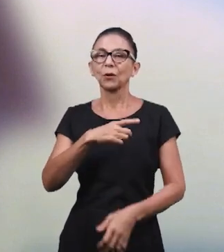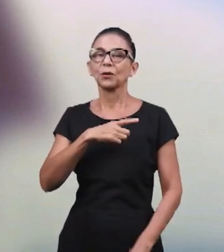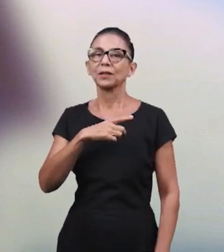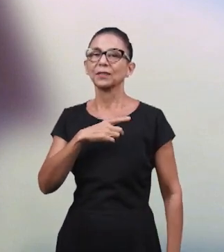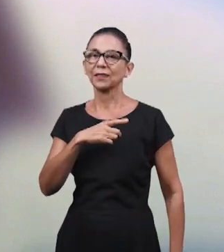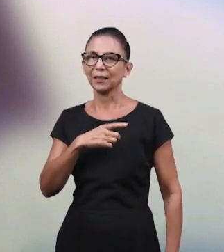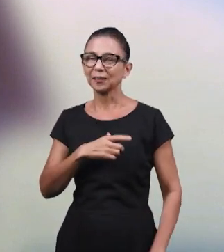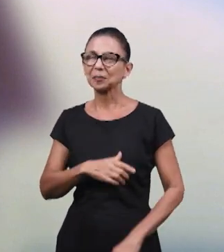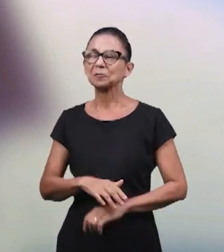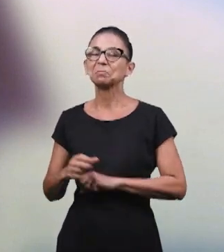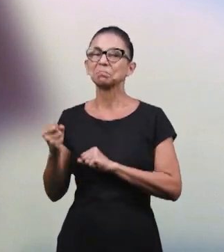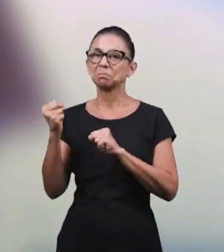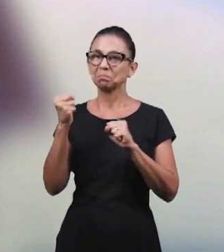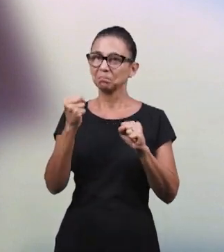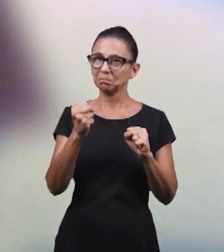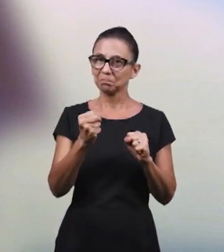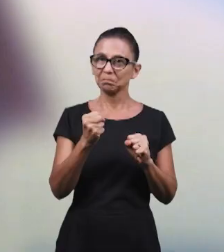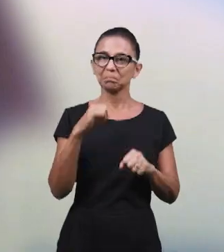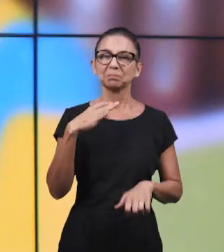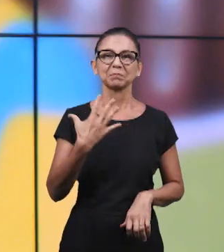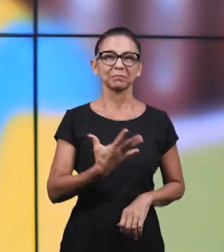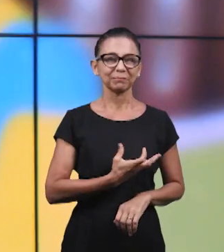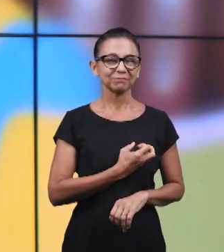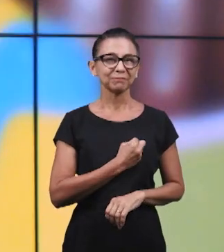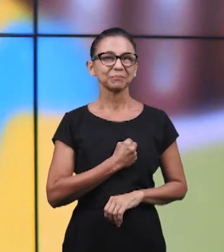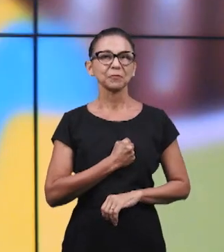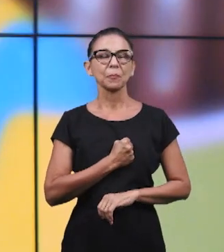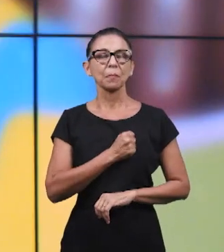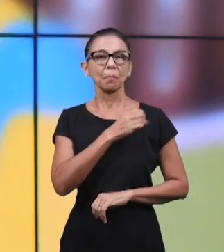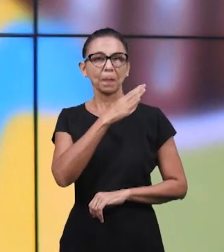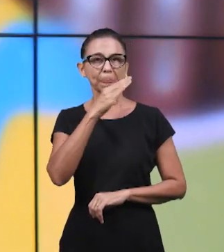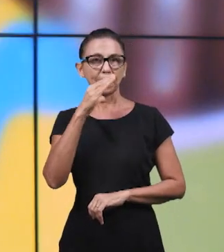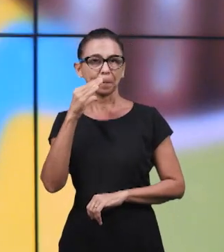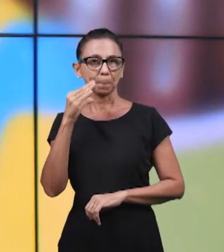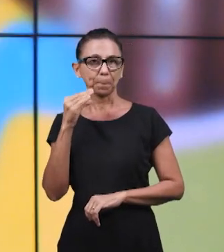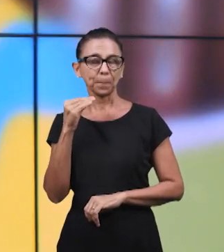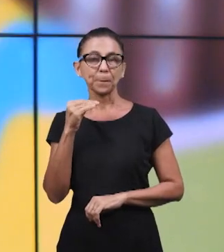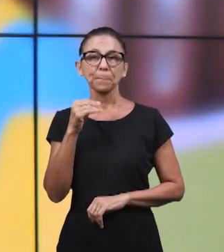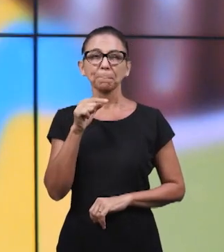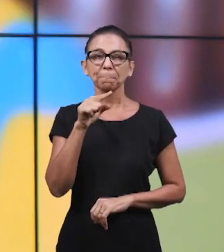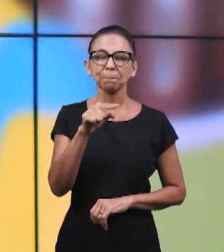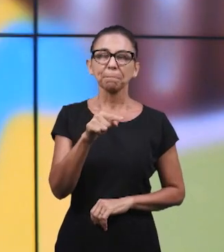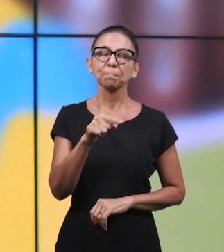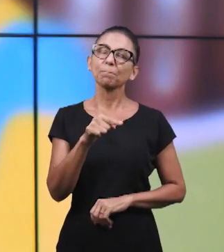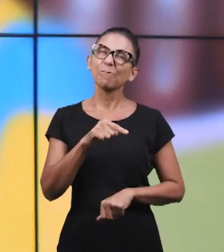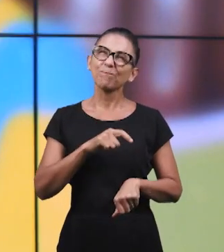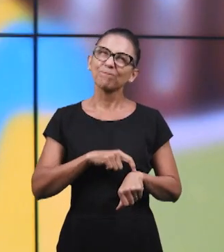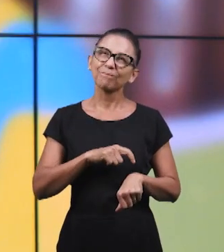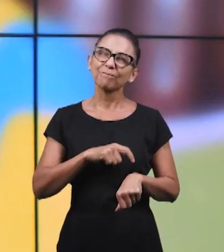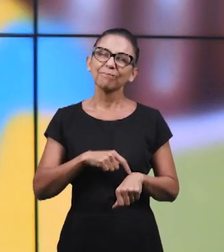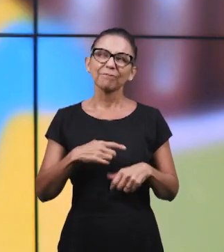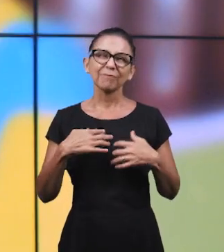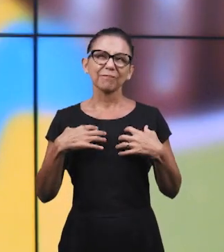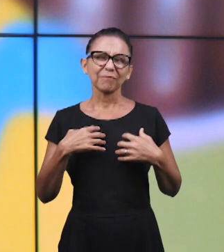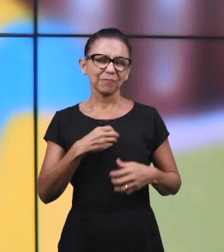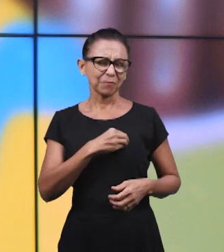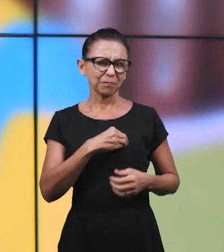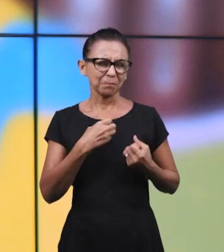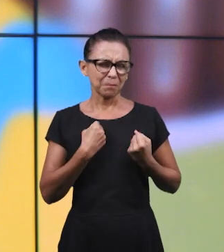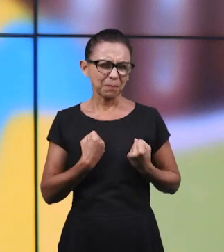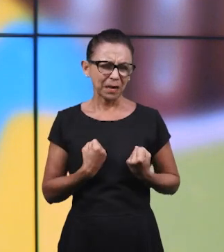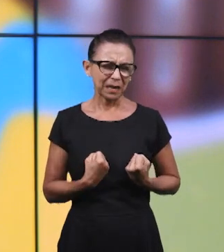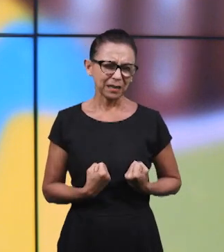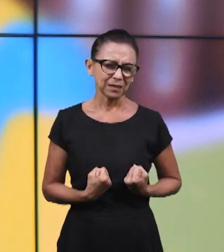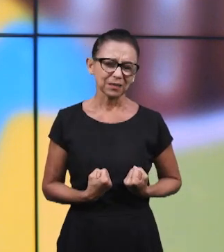la délivrance et le salut parce que dans le sang de Jésus, il a le pouvoir pour sauver. Adolescents, quand dans